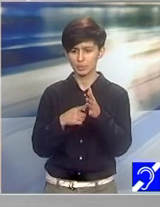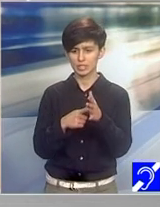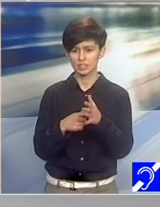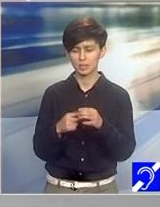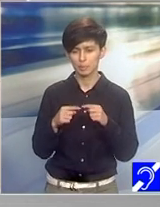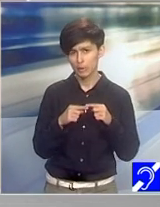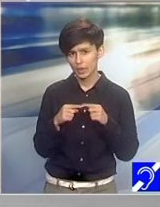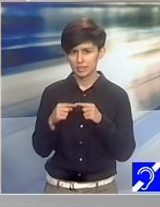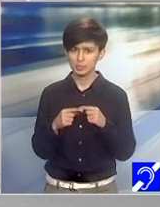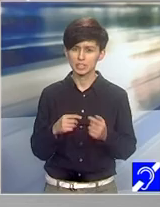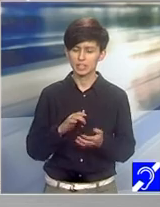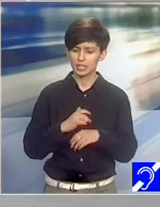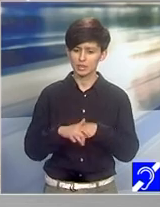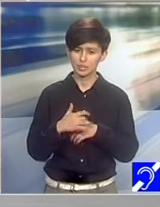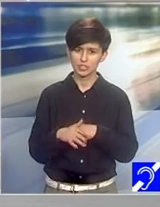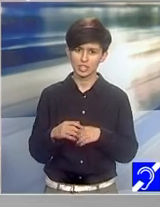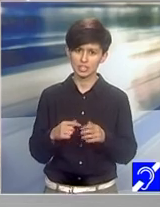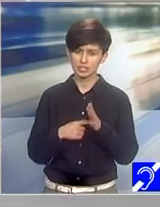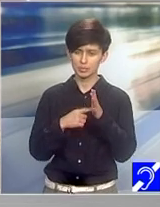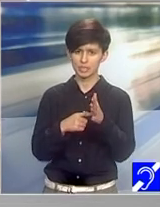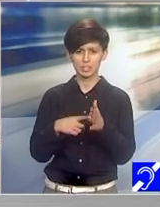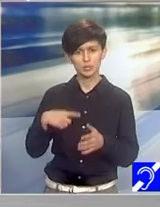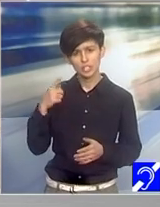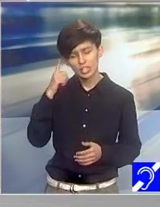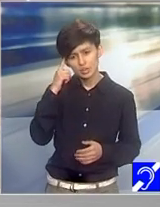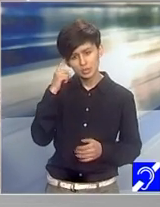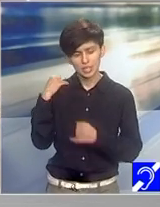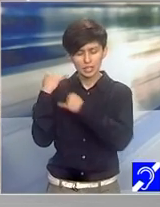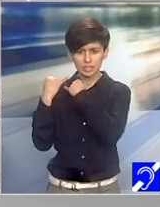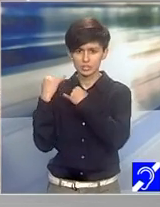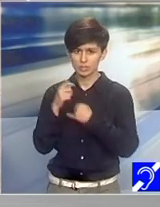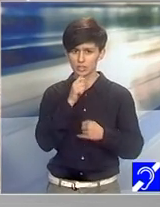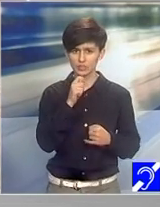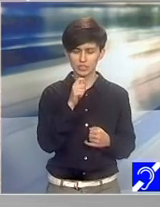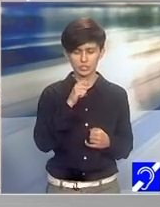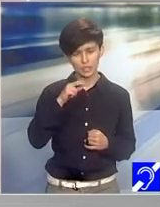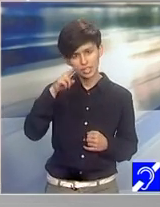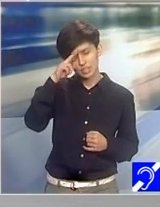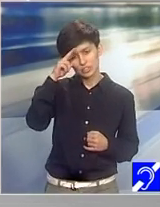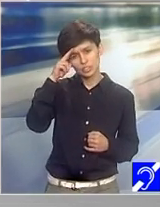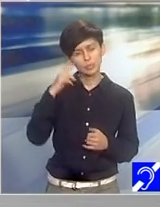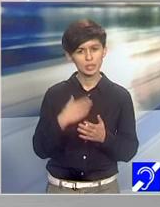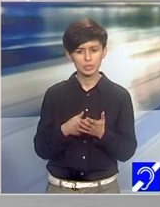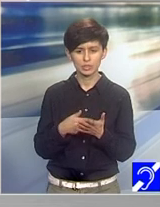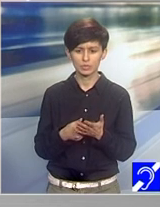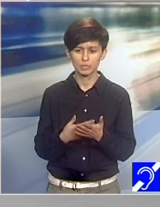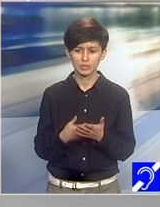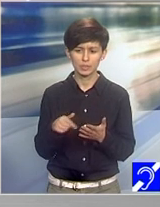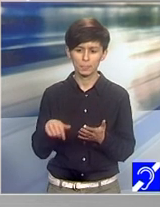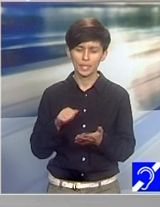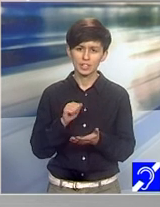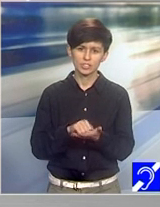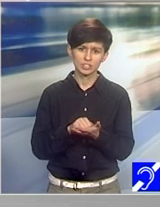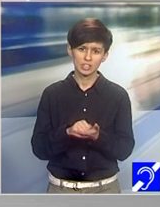să sintetizăm și alte puncte de vedere ale istoriografiei maghiare și germane, pentru că această carte surprinde nu numai istoria românilor